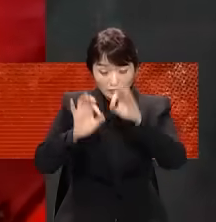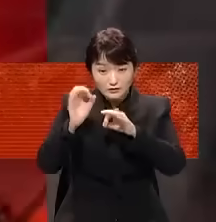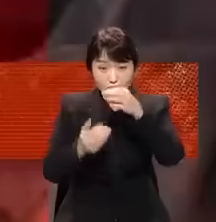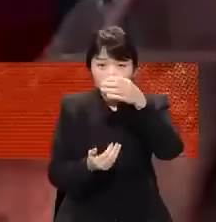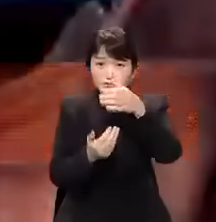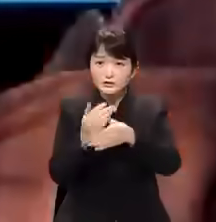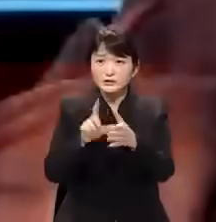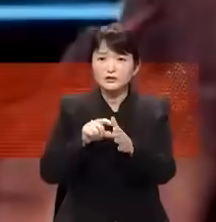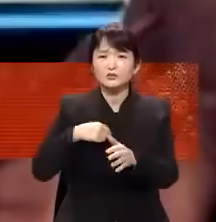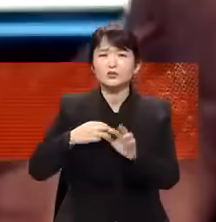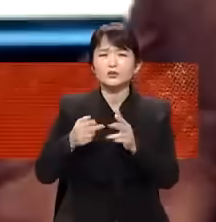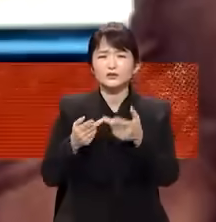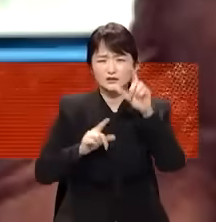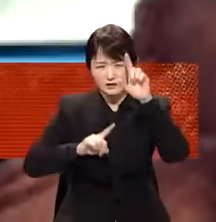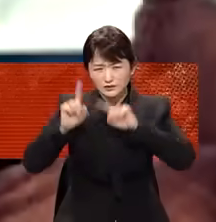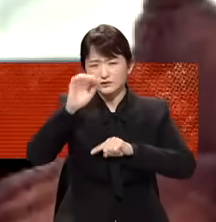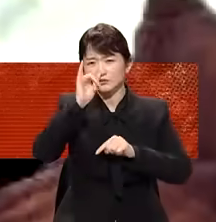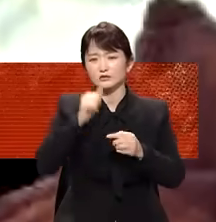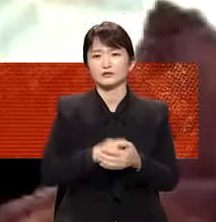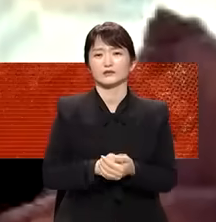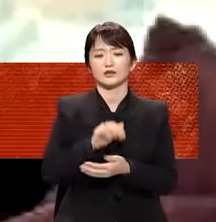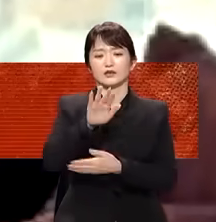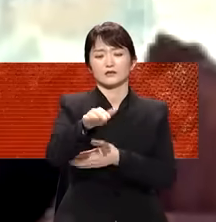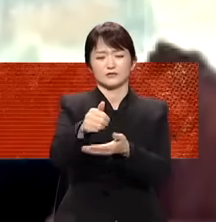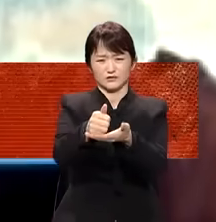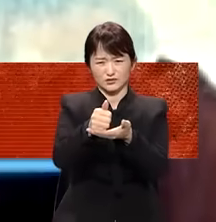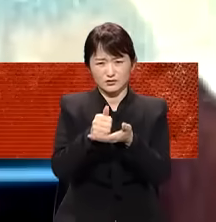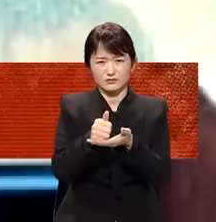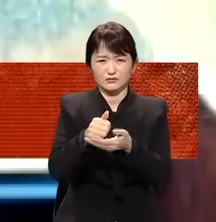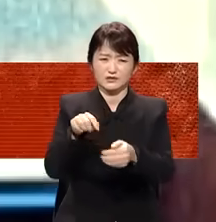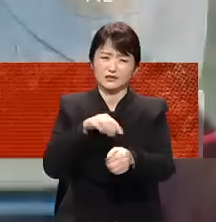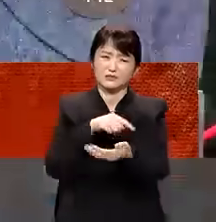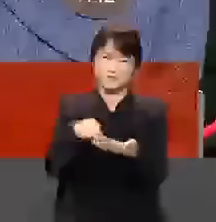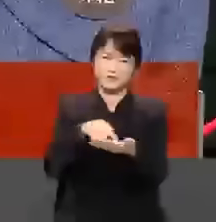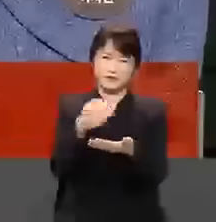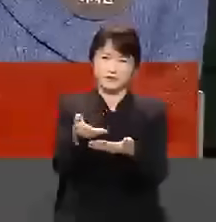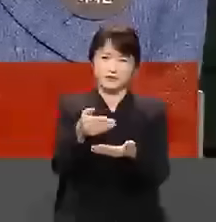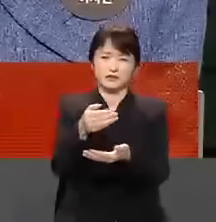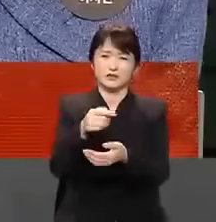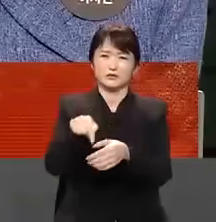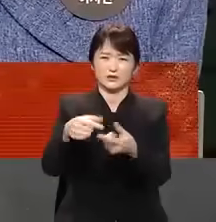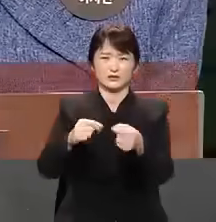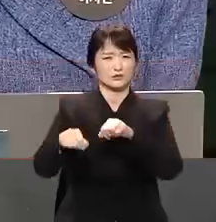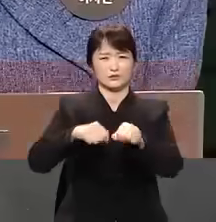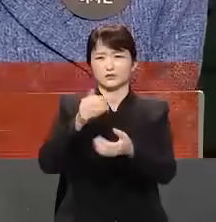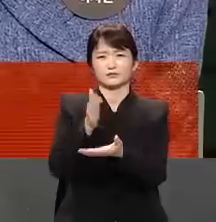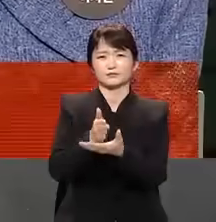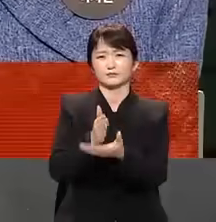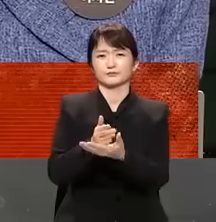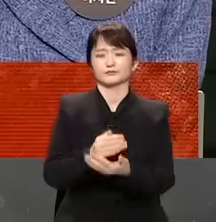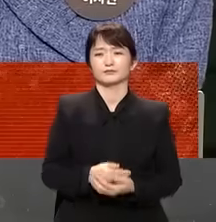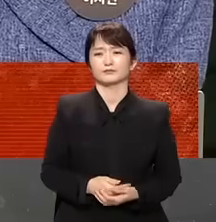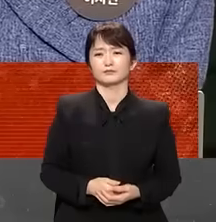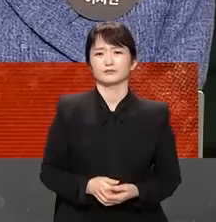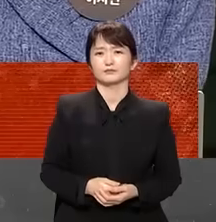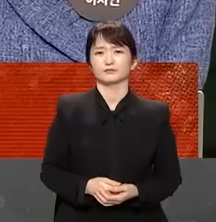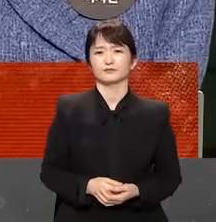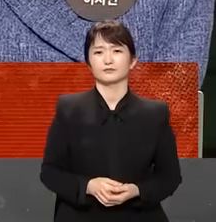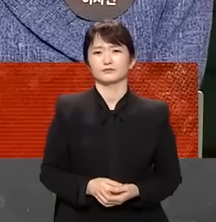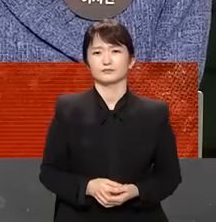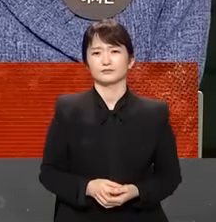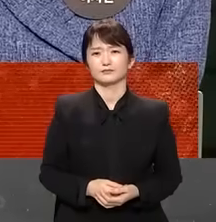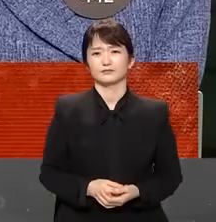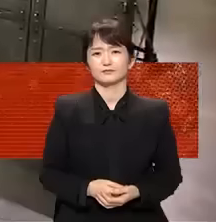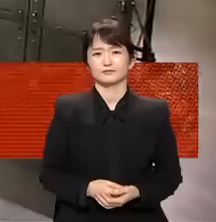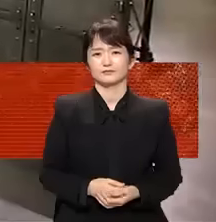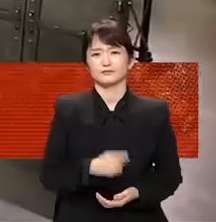다칠 수 있고요 뭐 그렇지 않더라도 앞좌석 승객에게 굉장히 민폐죠 지향해야 할 행동입니다 자 순장님 진짜